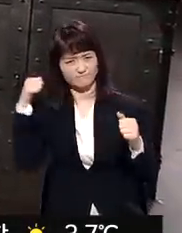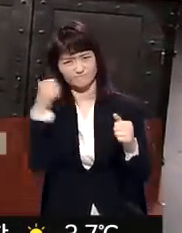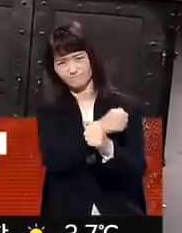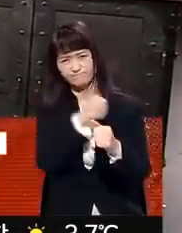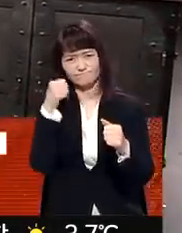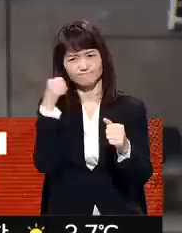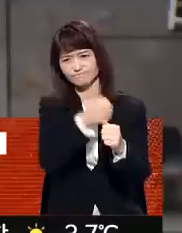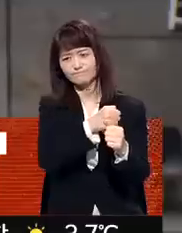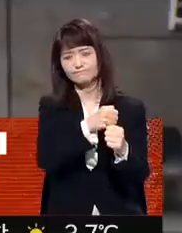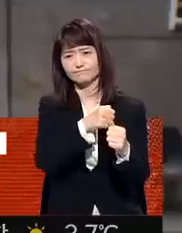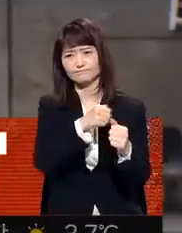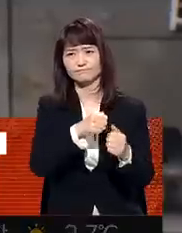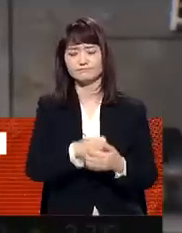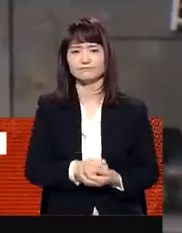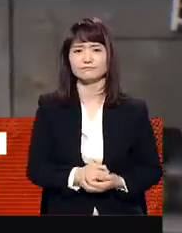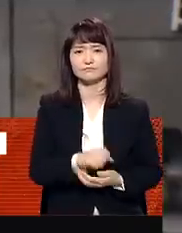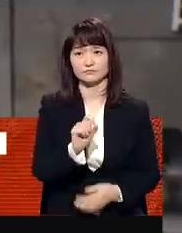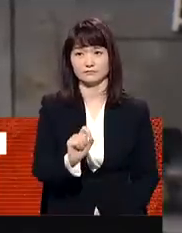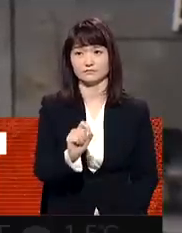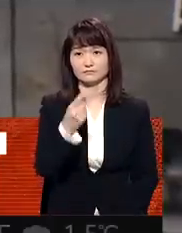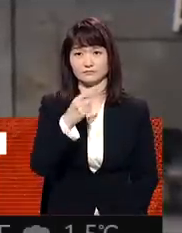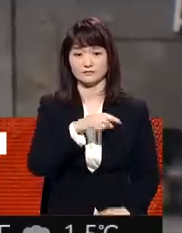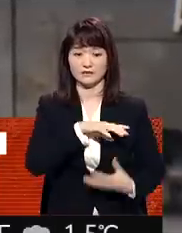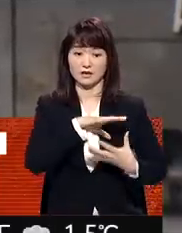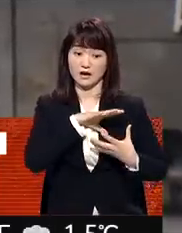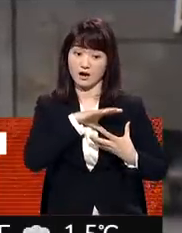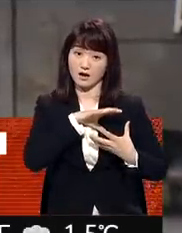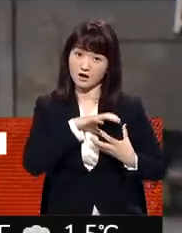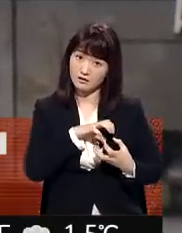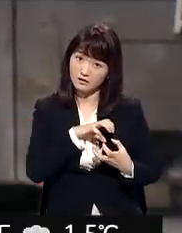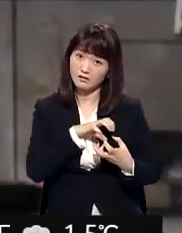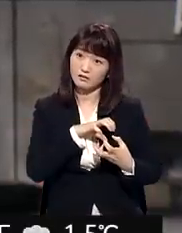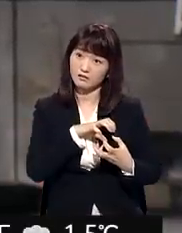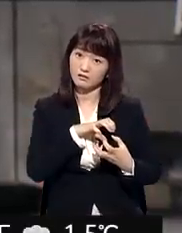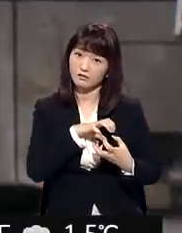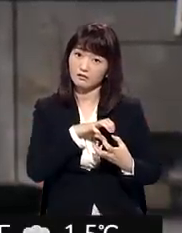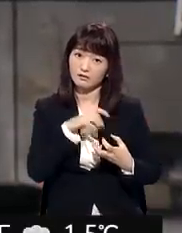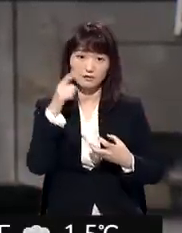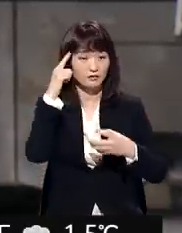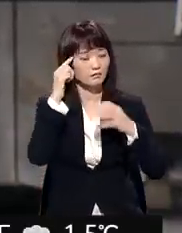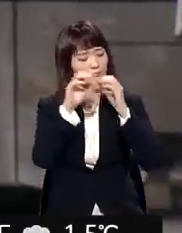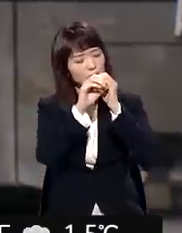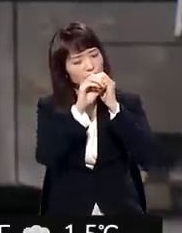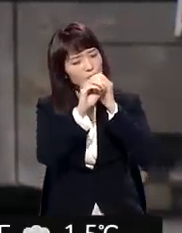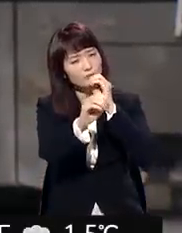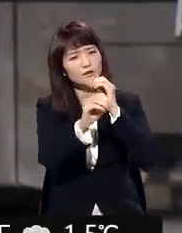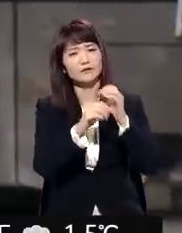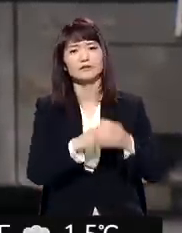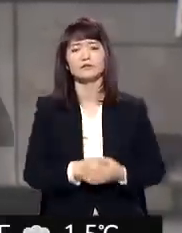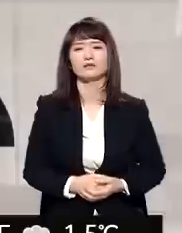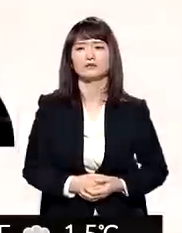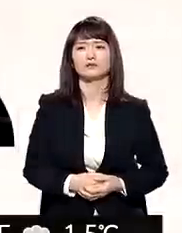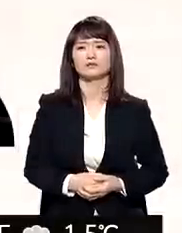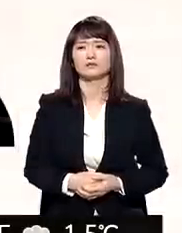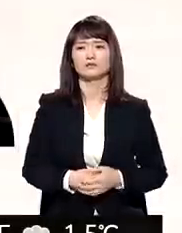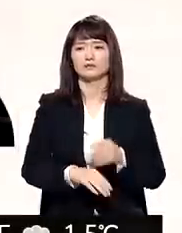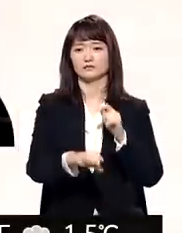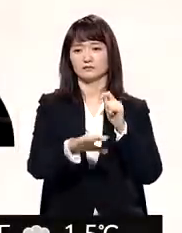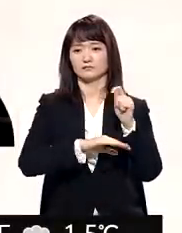했습니다 폭행으로 인해 가지고 심성지가 온 거예요 혼상태가 됐는데 문제는 뭐냐면 그